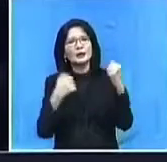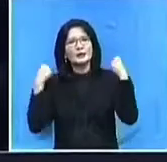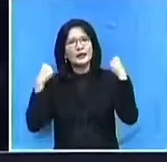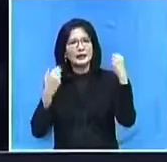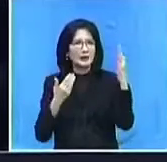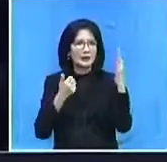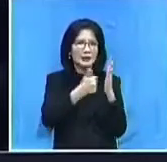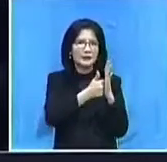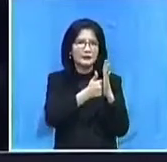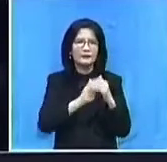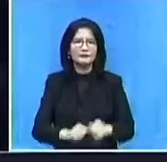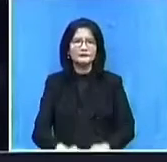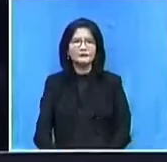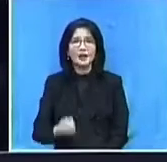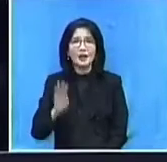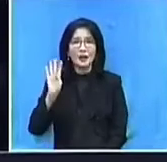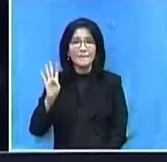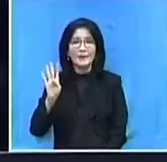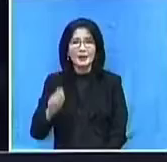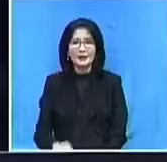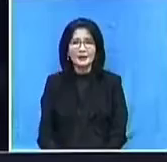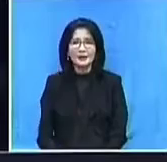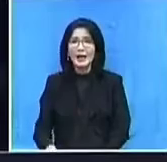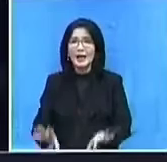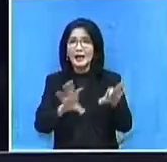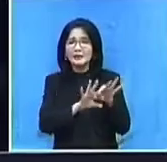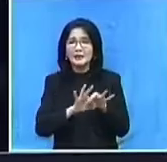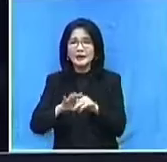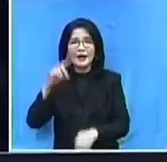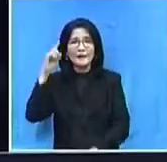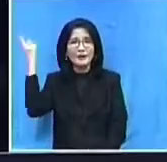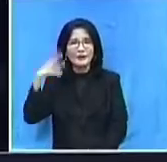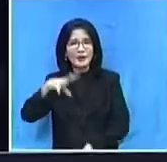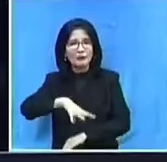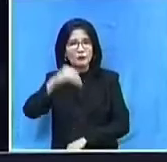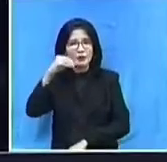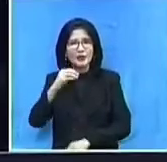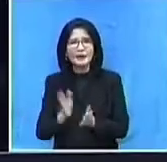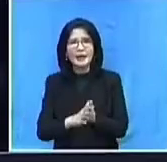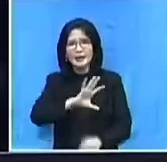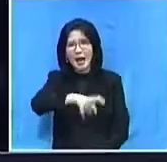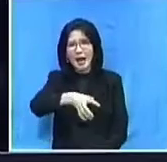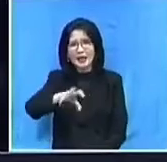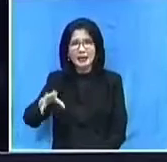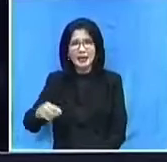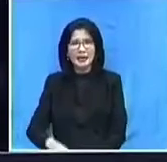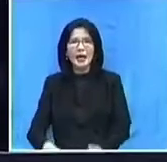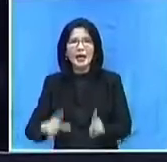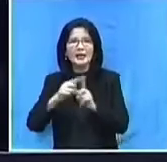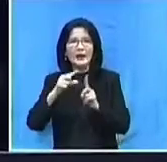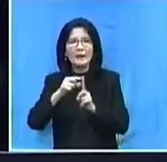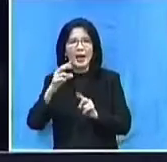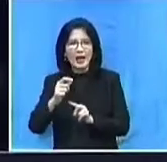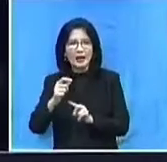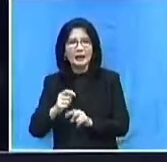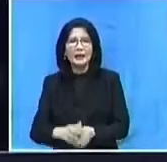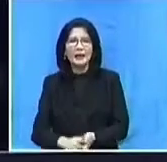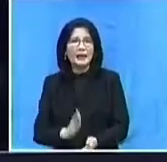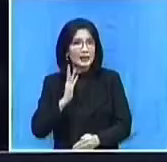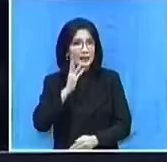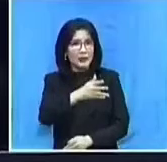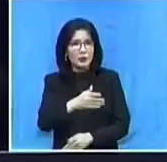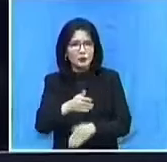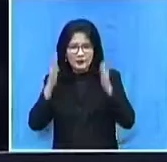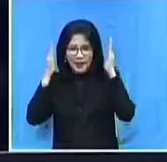hai Hai keempat Sinergi pemerintah pusat dengan pemerintah daerah DPR RI ikut